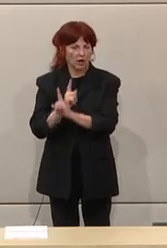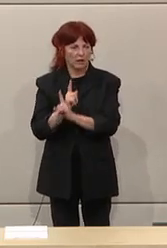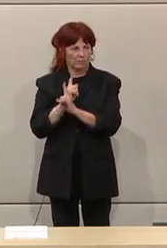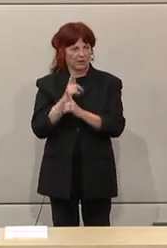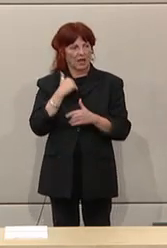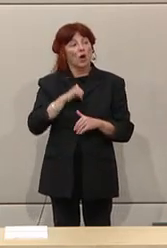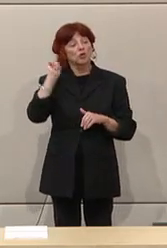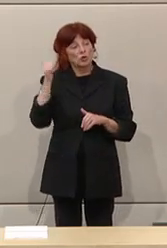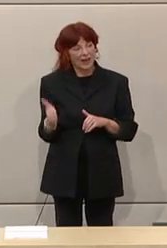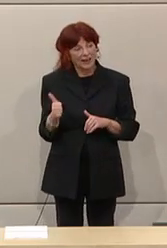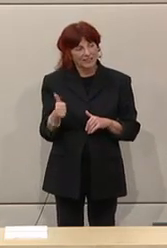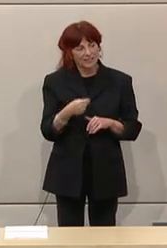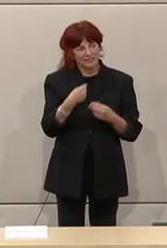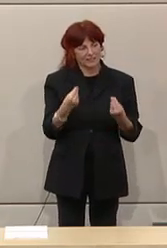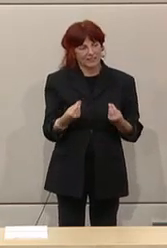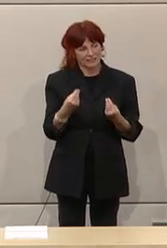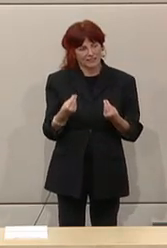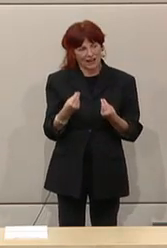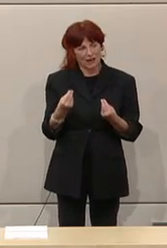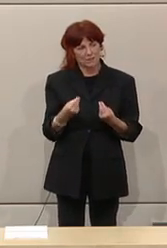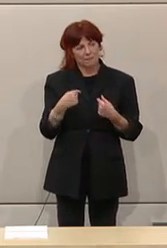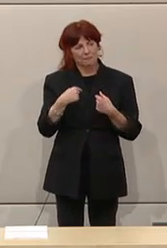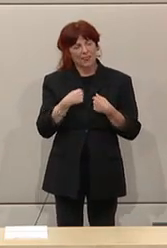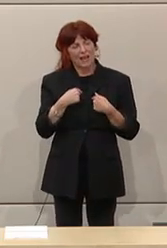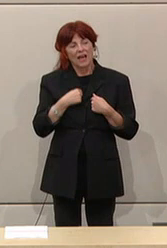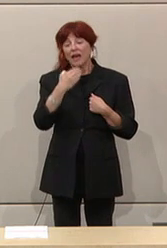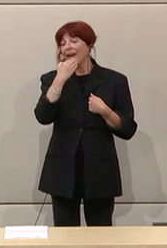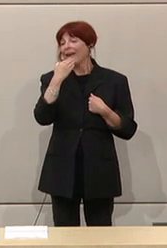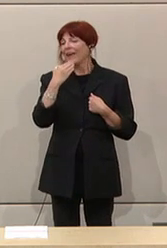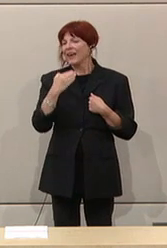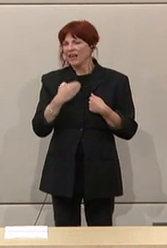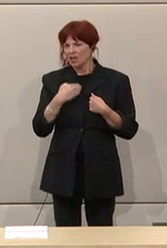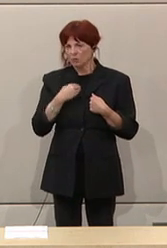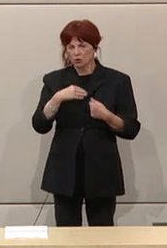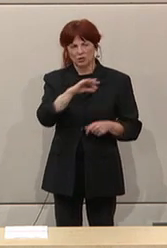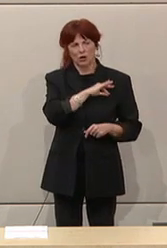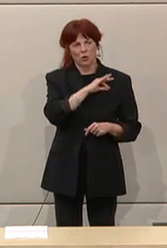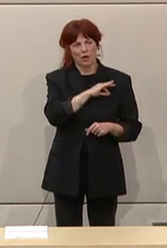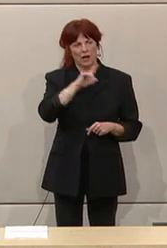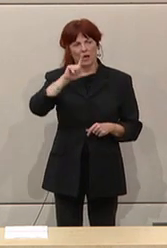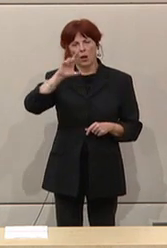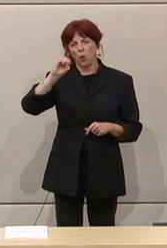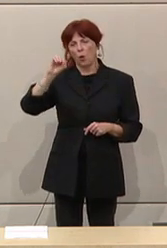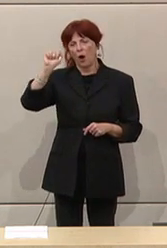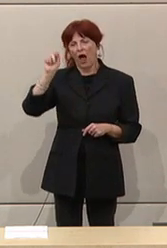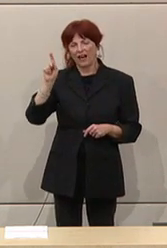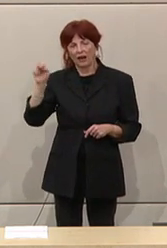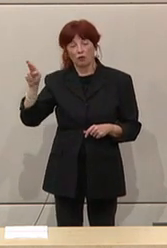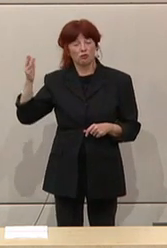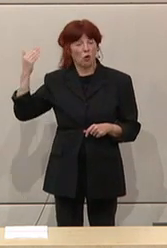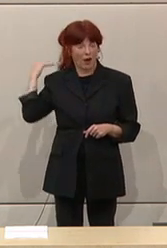Es gäbe vieles richtig zu stellen, ist leider nicht meine Aufgabe. Oder meine, ich möchte, der Kollege Loacker hat vorhin